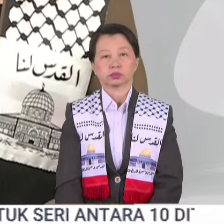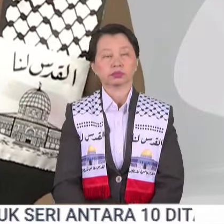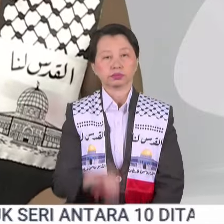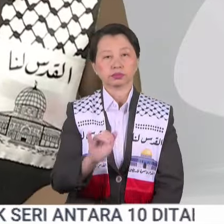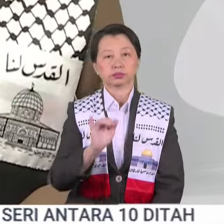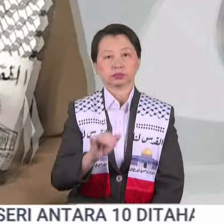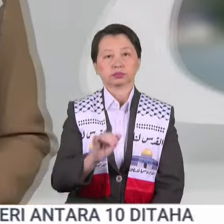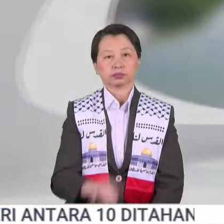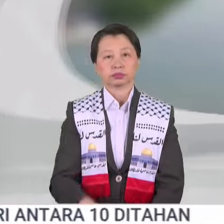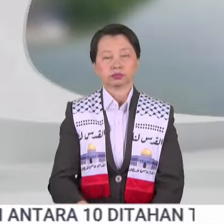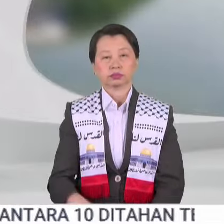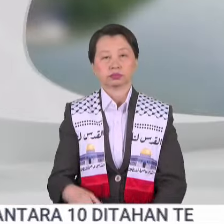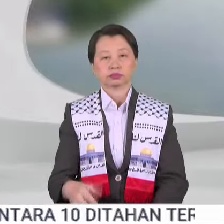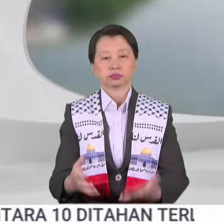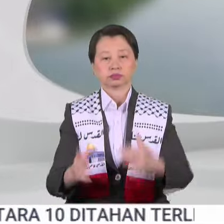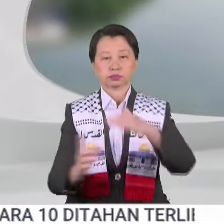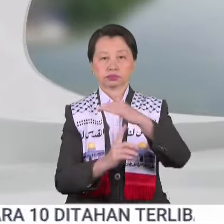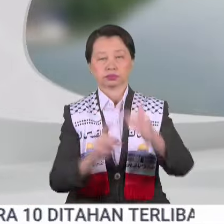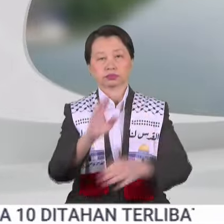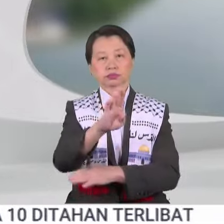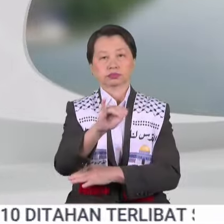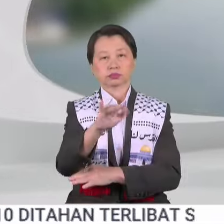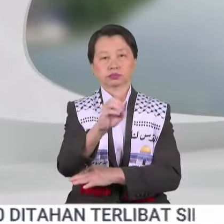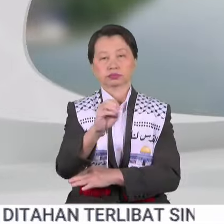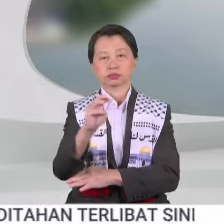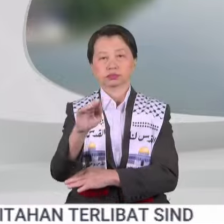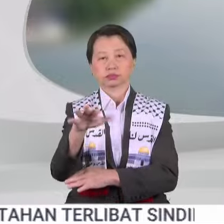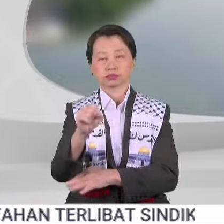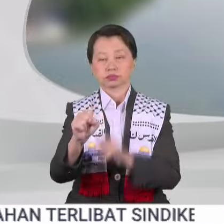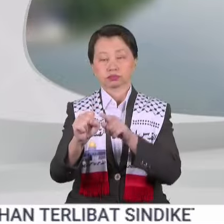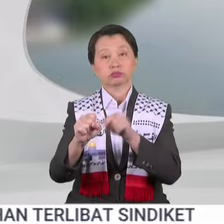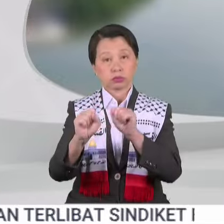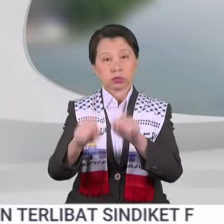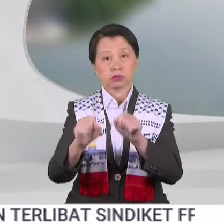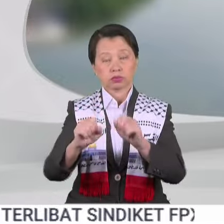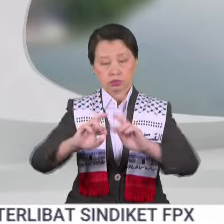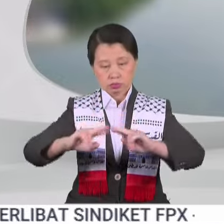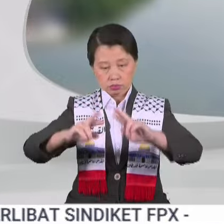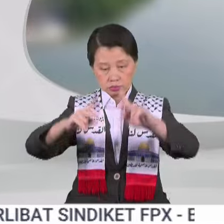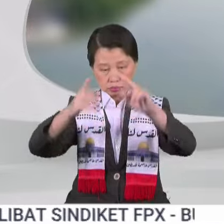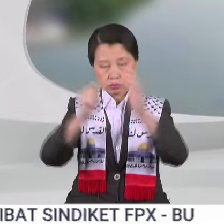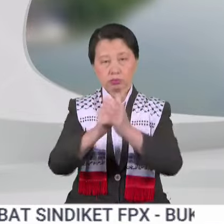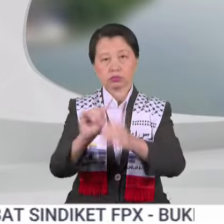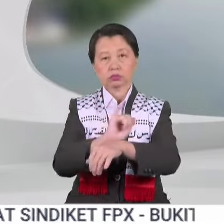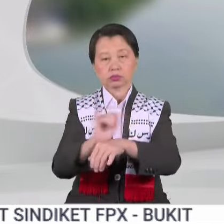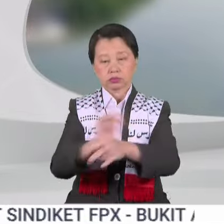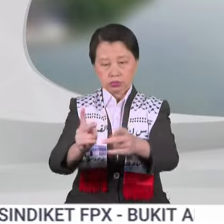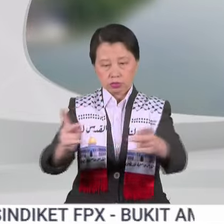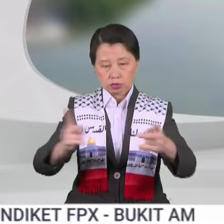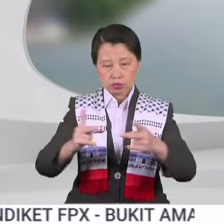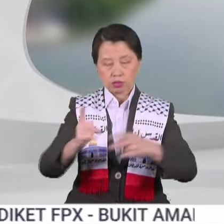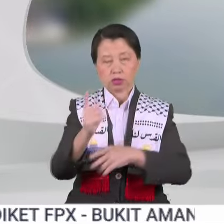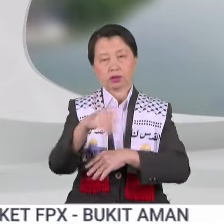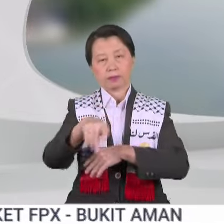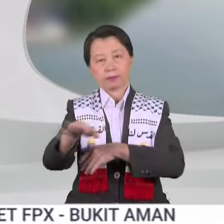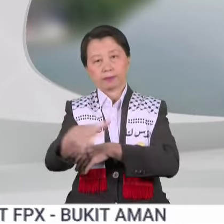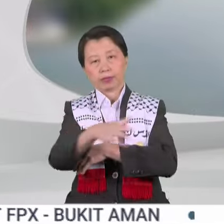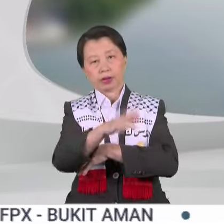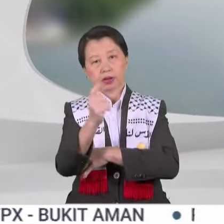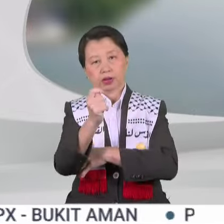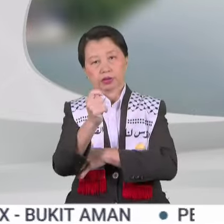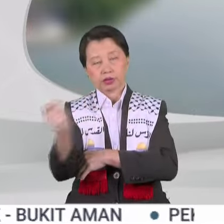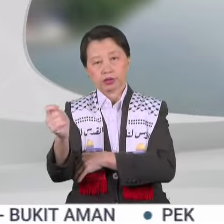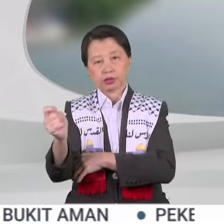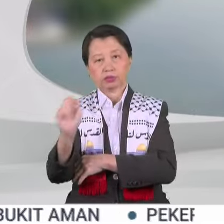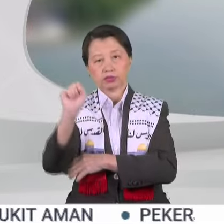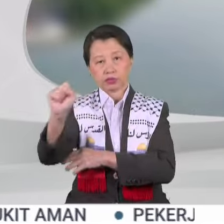Ya, dia. Pelancaran dasar biomasa Sabah berpotensi membangunkan sektor perindustrian di kawasan pantai timur Sabah, khususnya